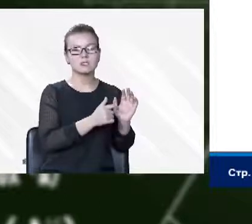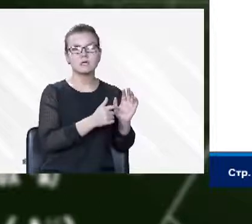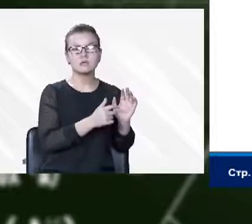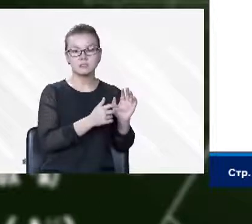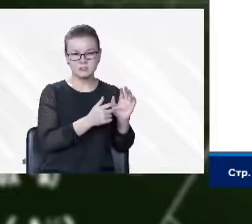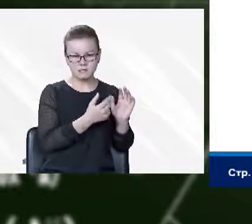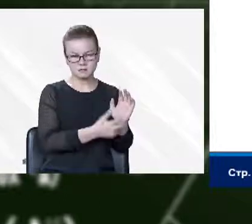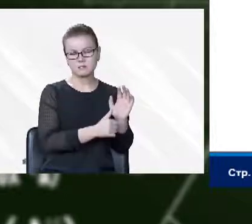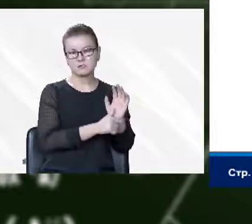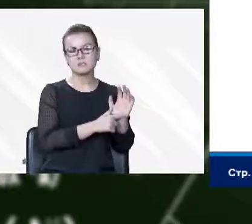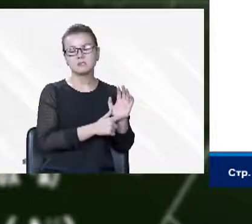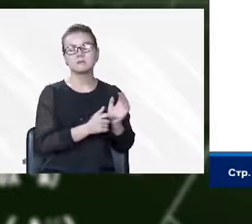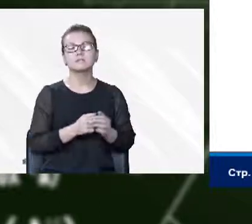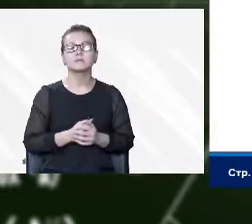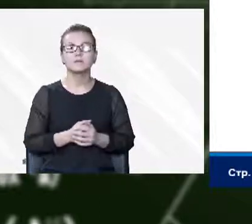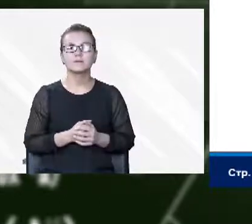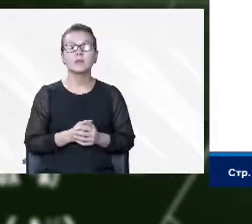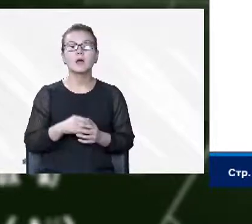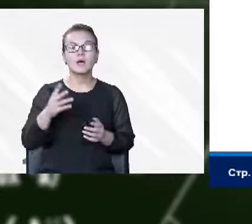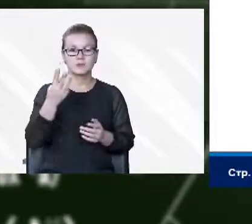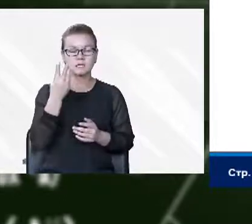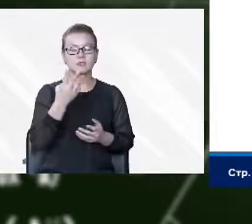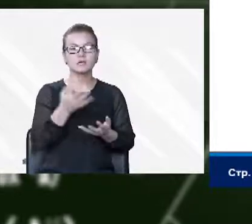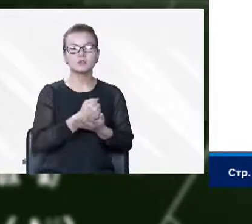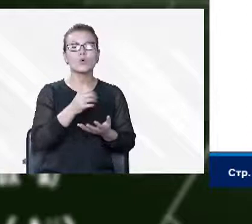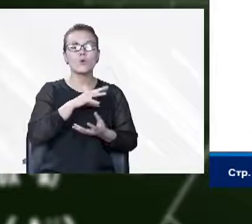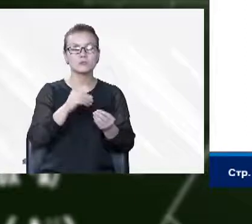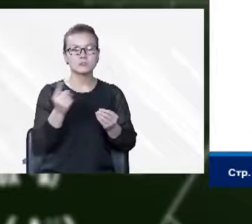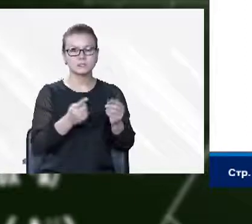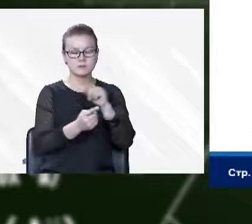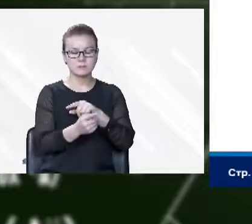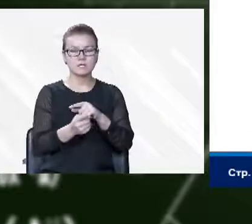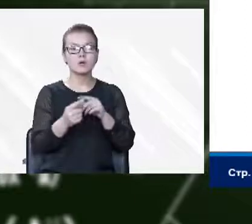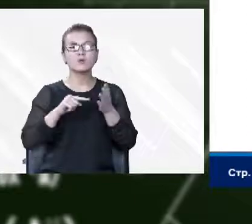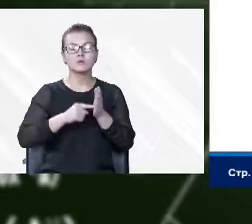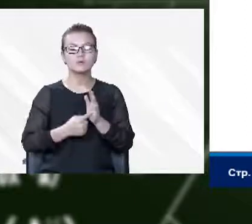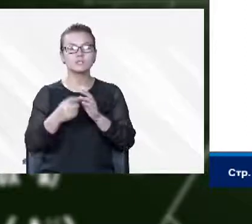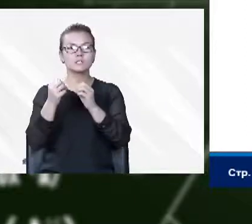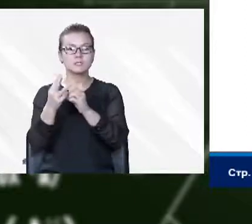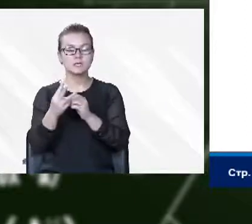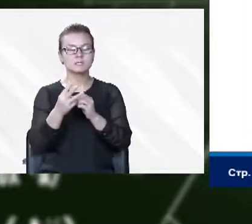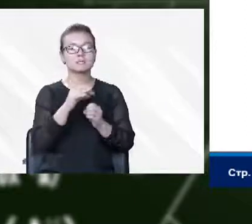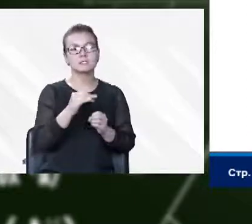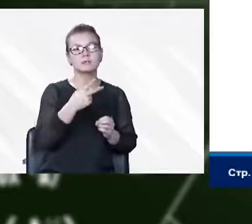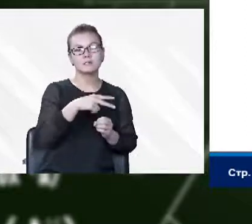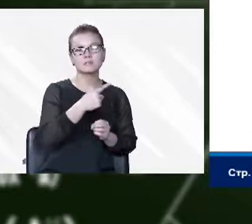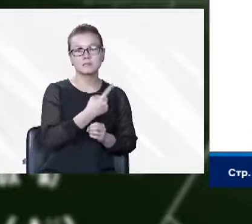В третьем нашел общий знаменатель, перемножив 13 и